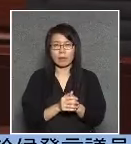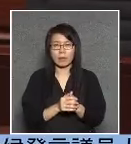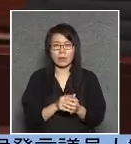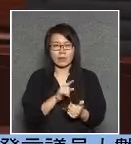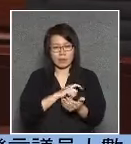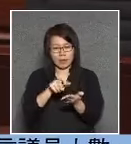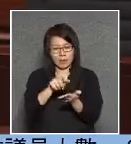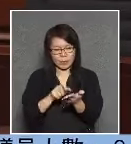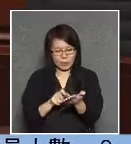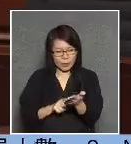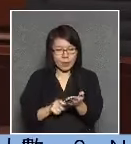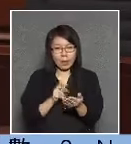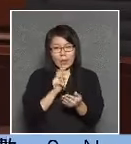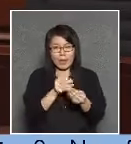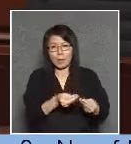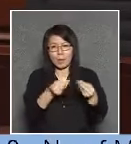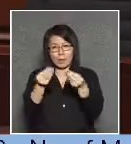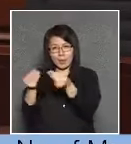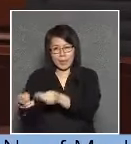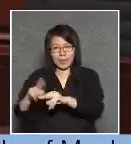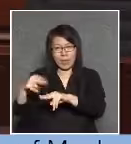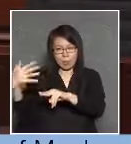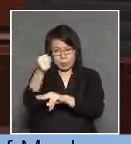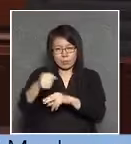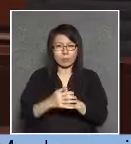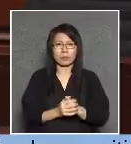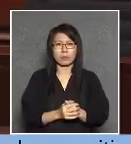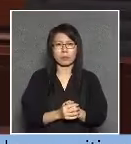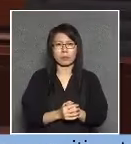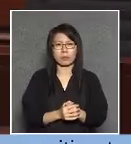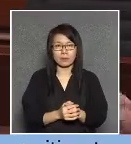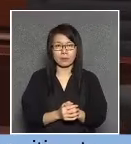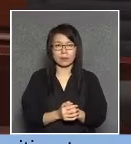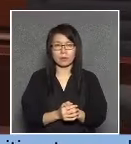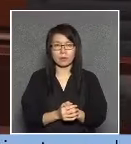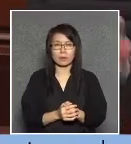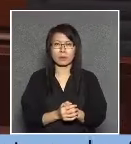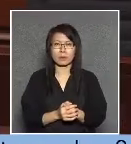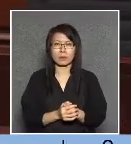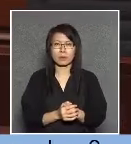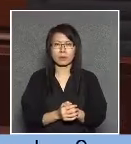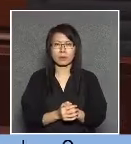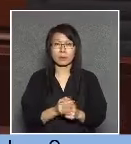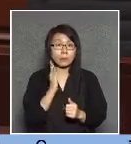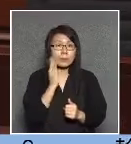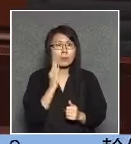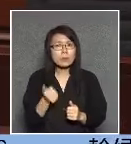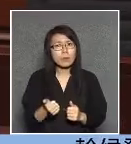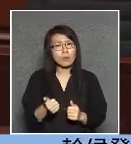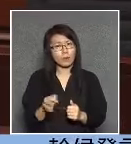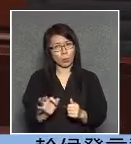函送過去俾我哋國家領導人。呢一種唔感到光榮，反而覺得係羞恥